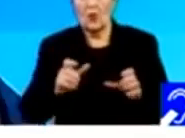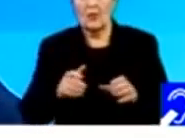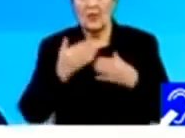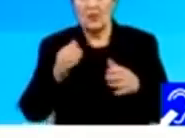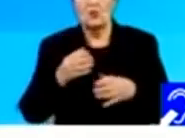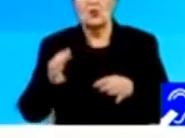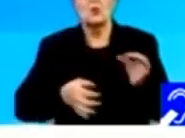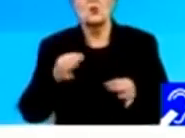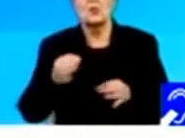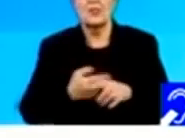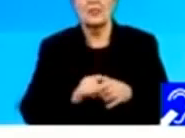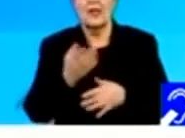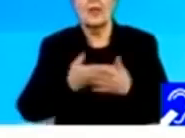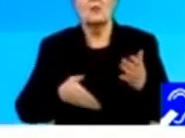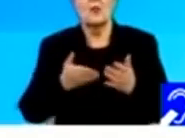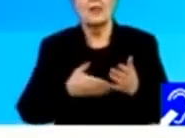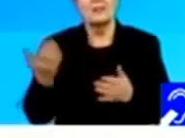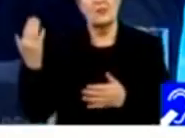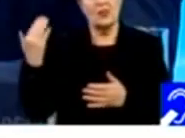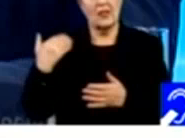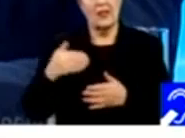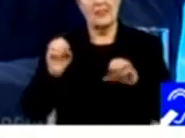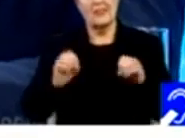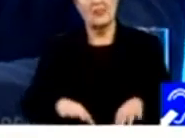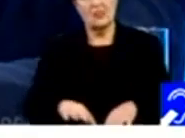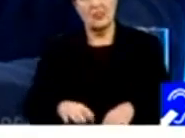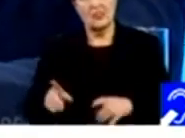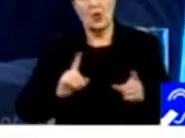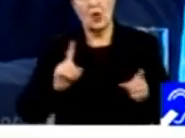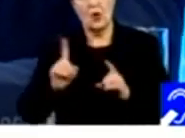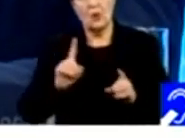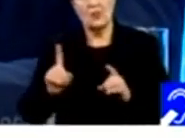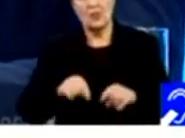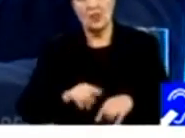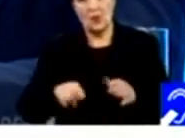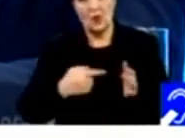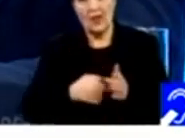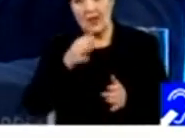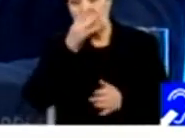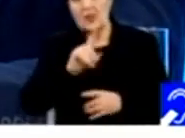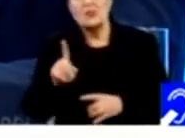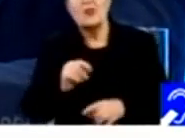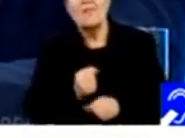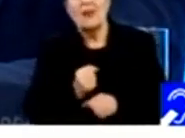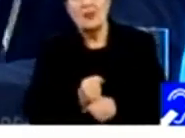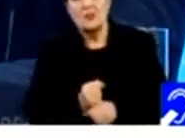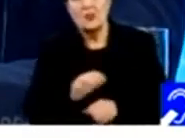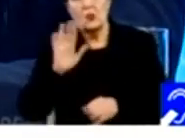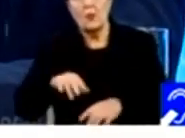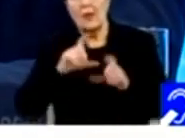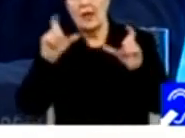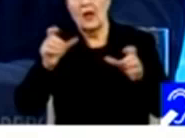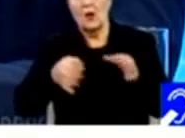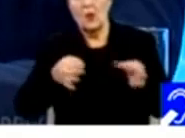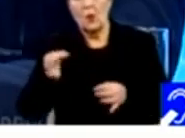Supreme de Justiție care anulează acea decizie. Consiliul Municipal Chișinău ce face după ce sunt adoptate aceste